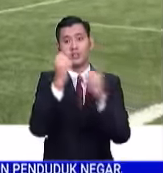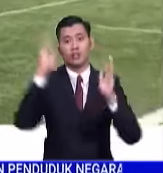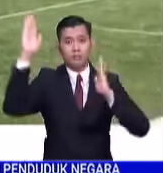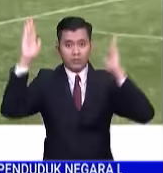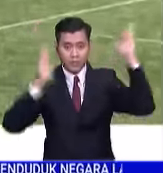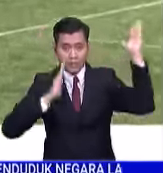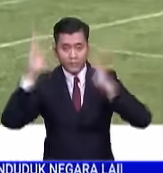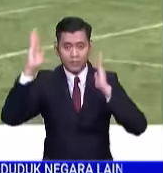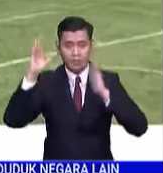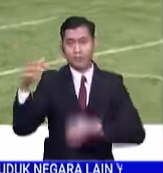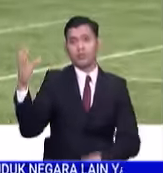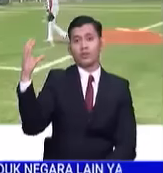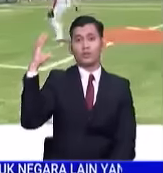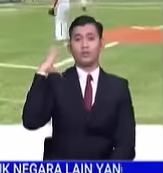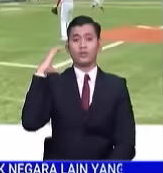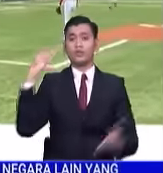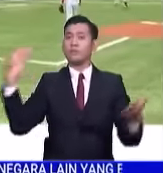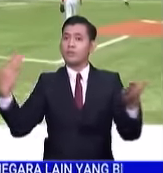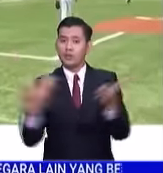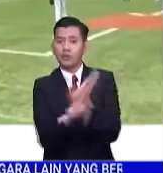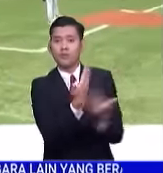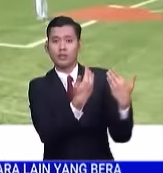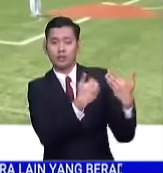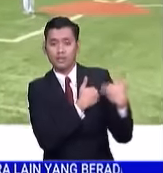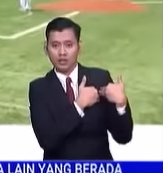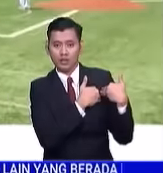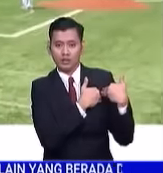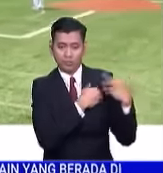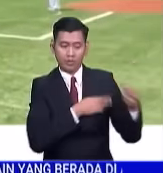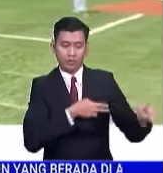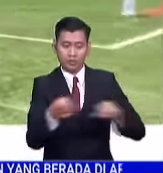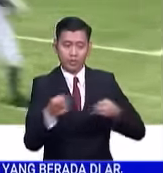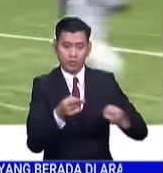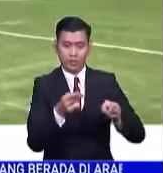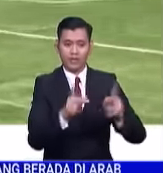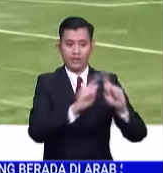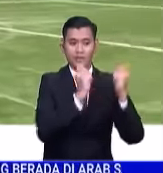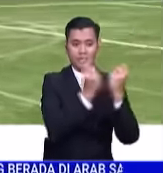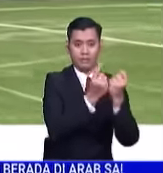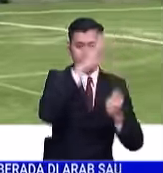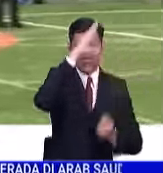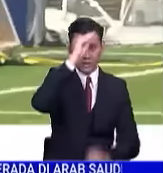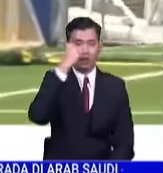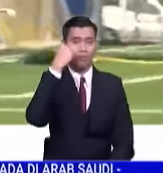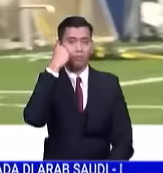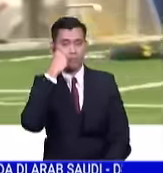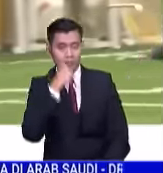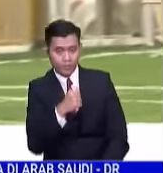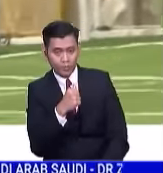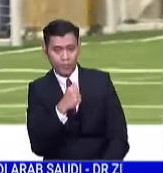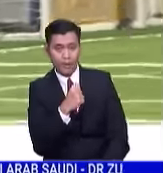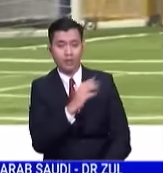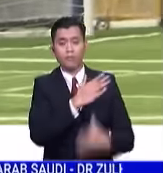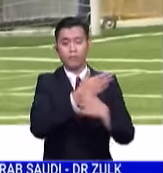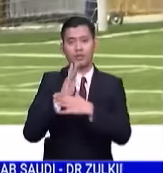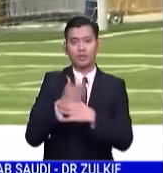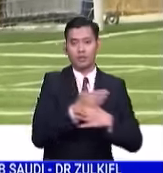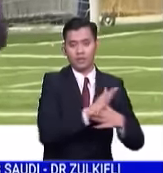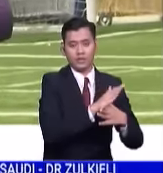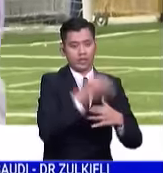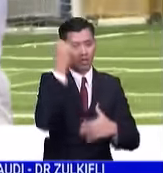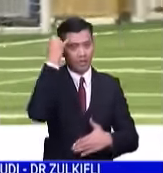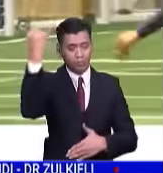Pakar kejutan ini dipertanggungjawabkan mengendali pasukan lelaki dan wanita kebangsaan serta akan turut berkongsi ilmu dengan jurulatih